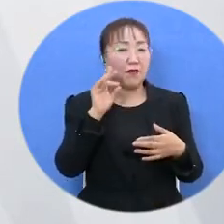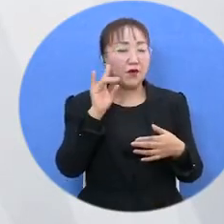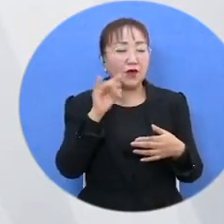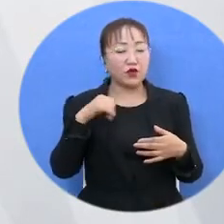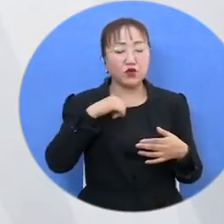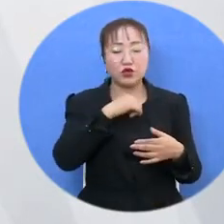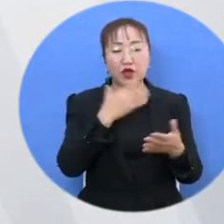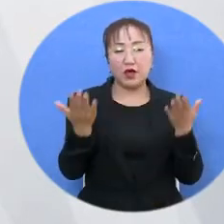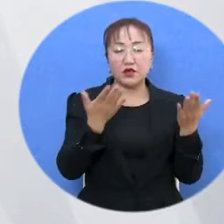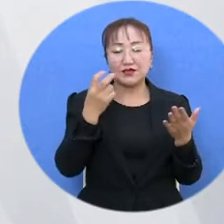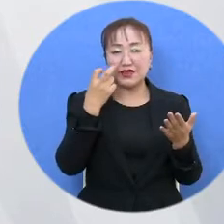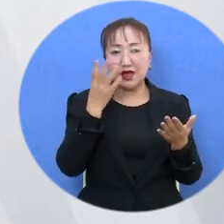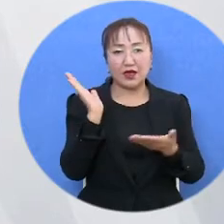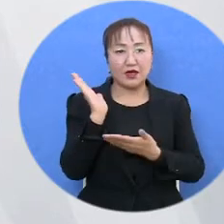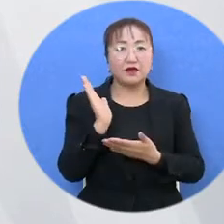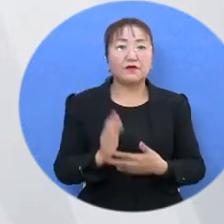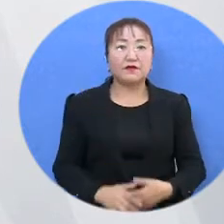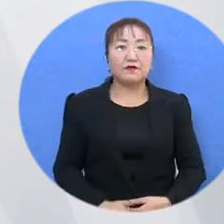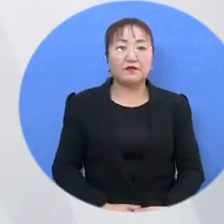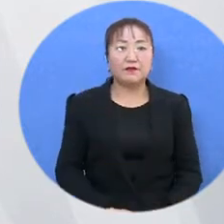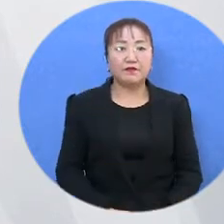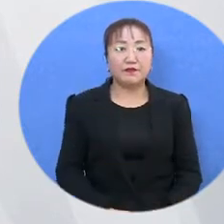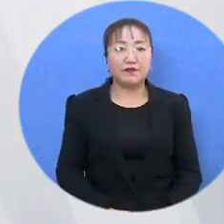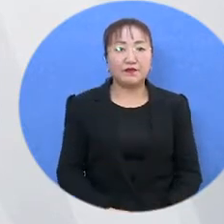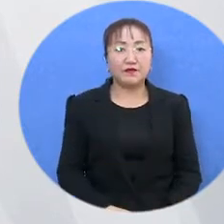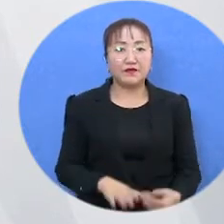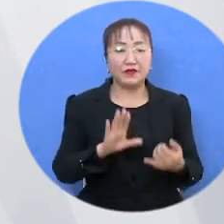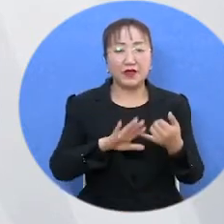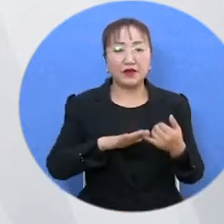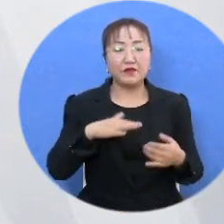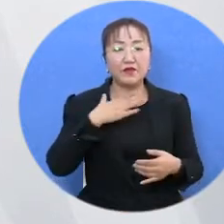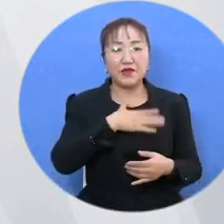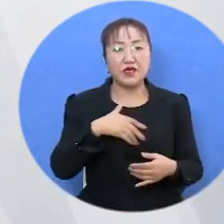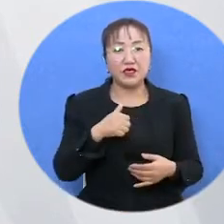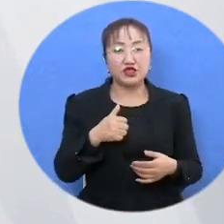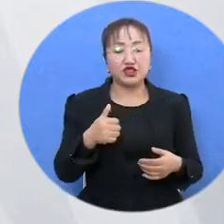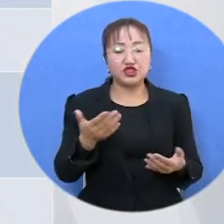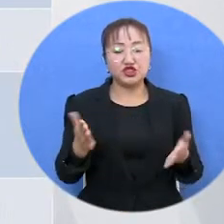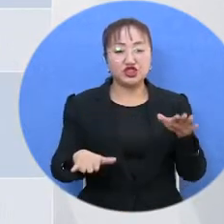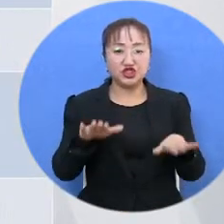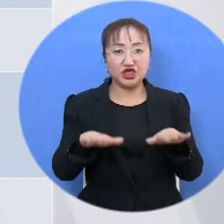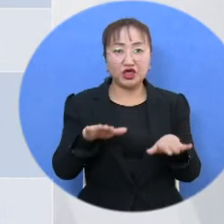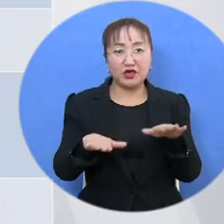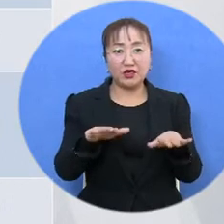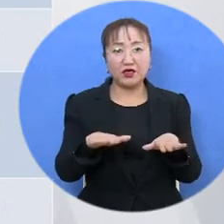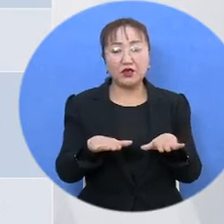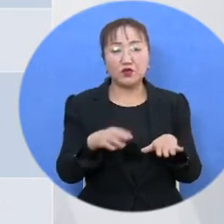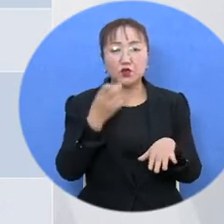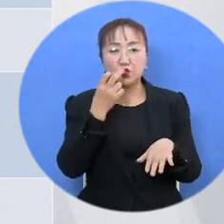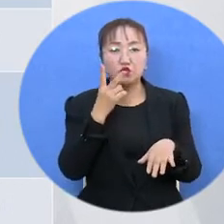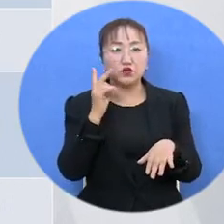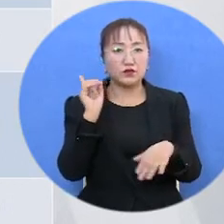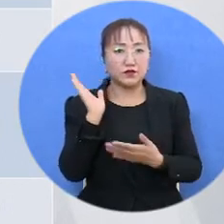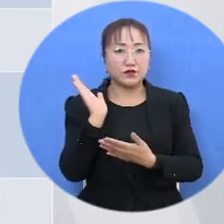хүүхдүүдээ. За дараагийн үзүүлэлт маань Биеийн жингийн дундаж үзүүлэлт байгаа. За охтын үзүүлэлт маань 11 настай хүүхдийн дээд үзүүлэлт